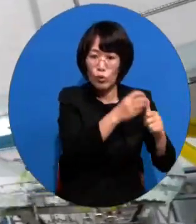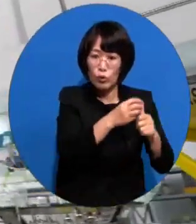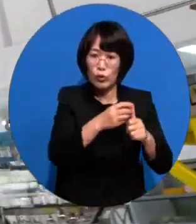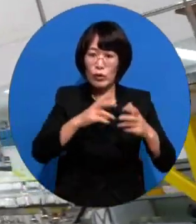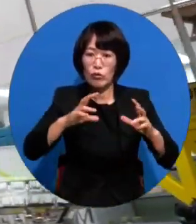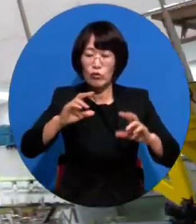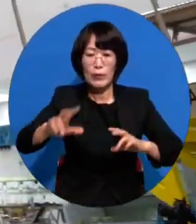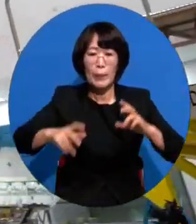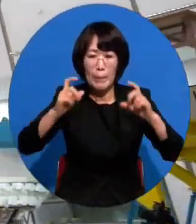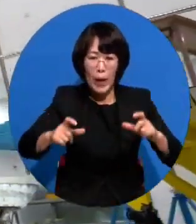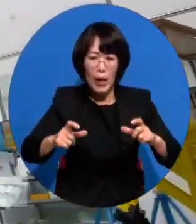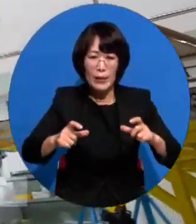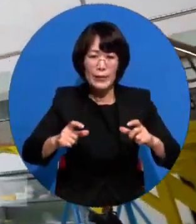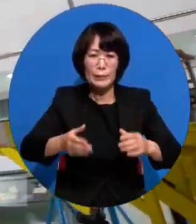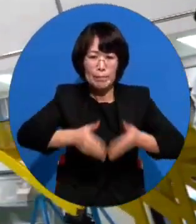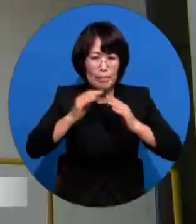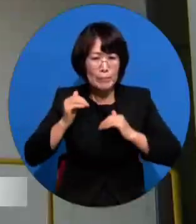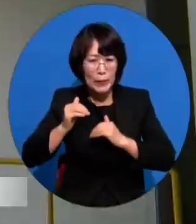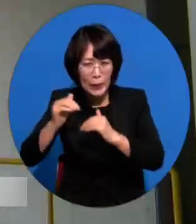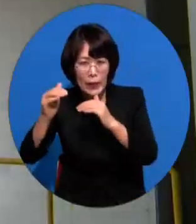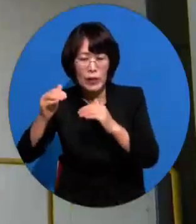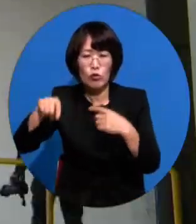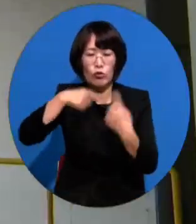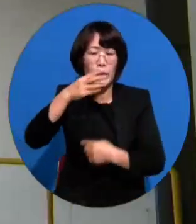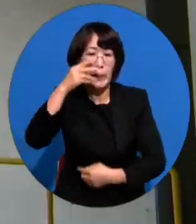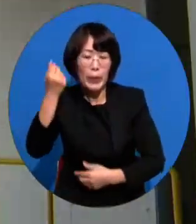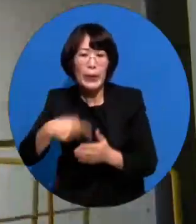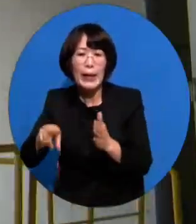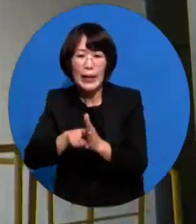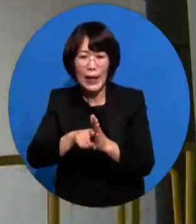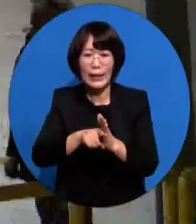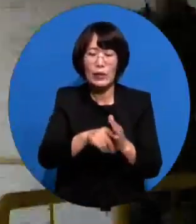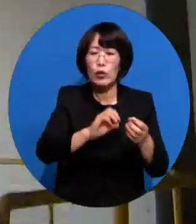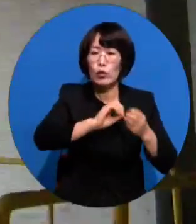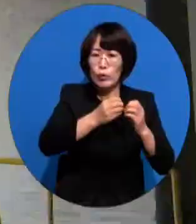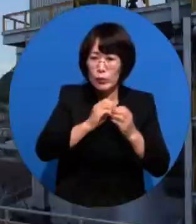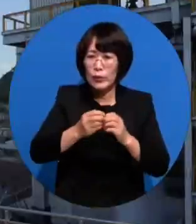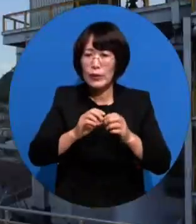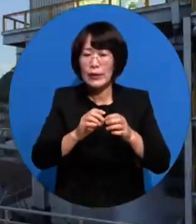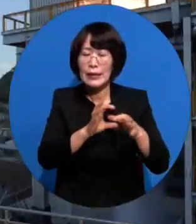국가산단의 차질 없는 조성과 조기 활성화를 위해 우주발사체 관련 부품 소재